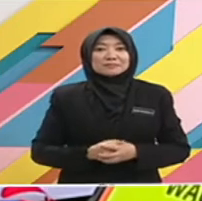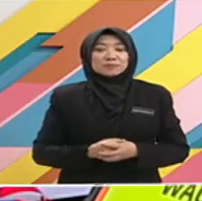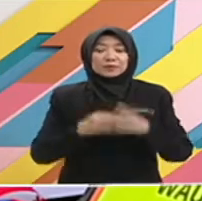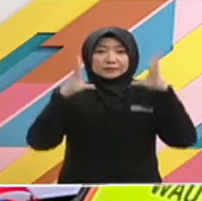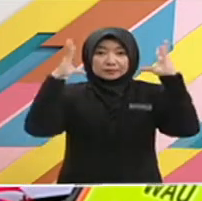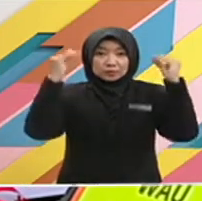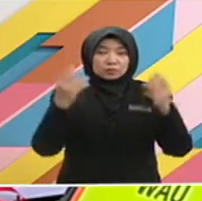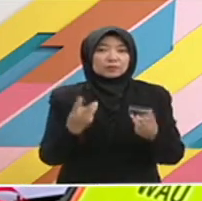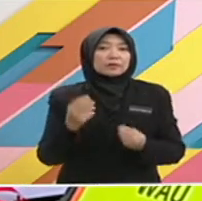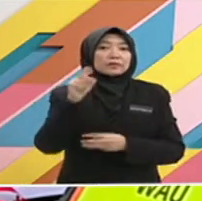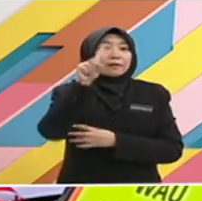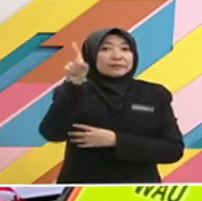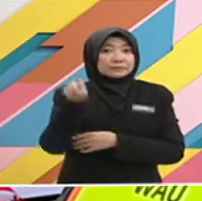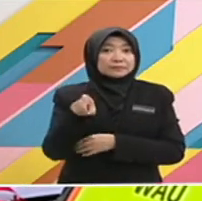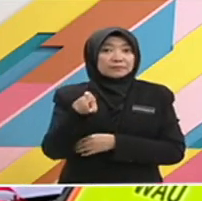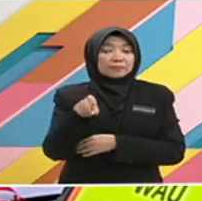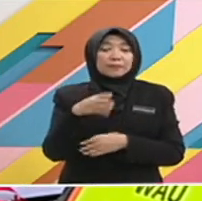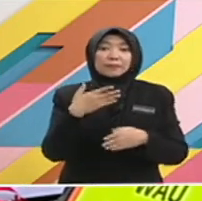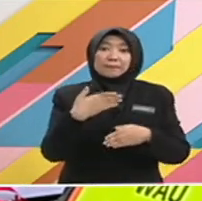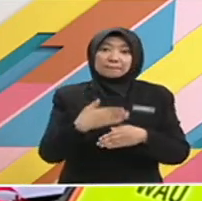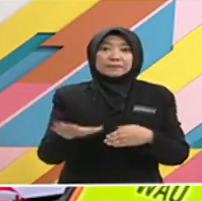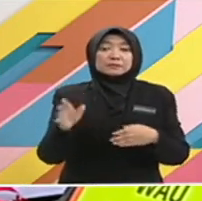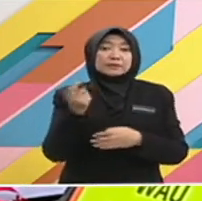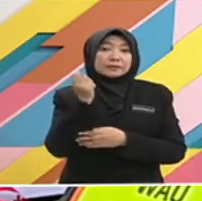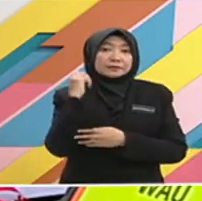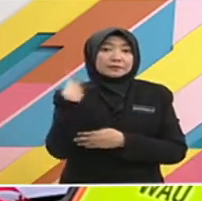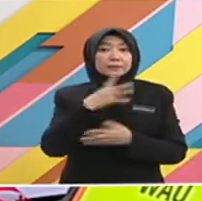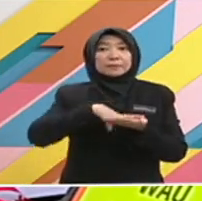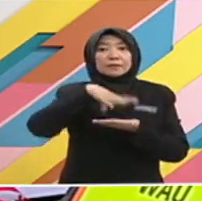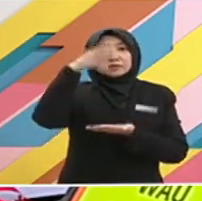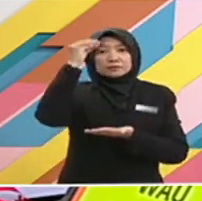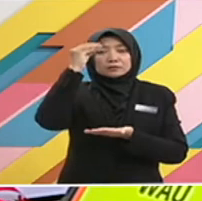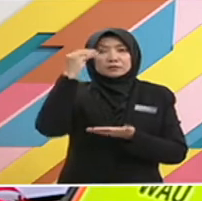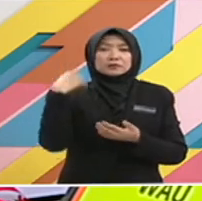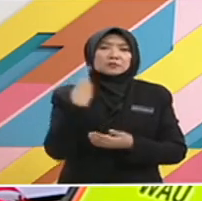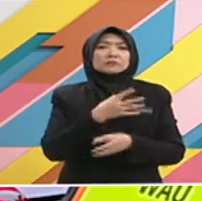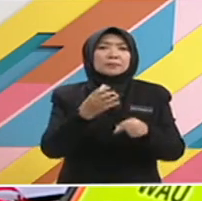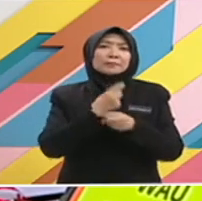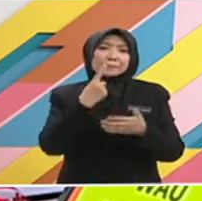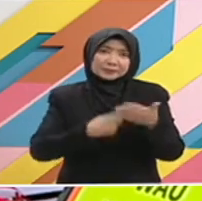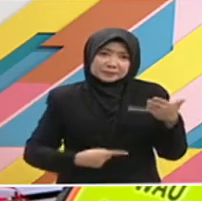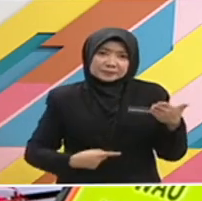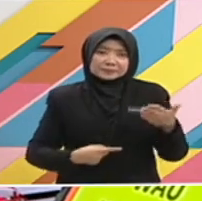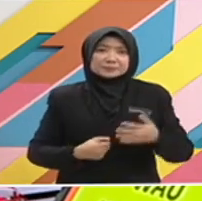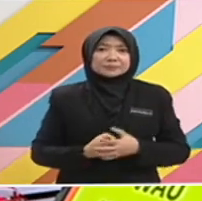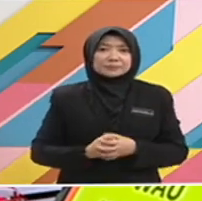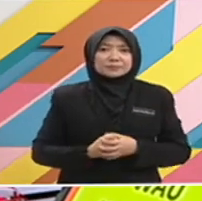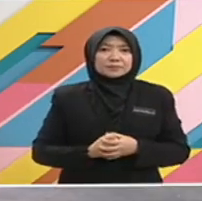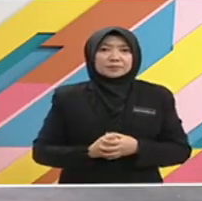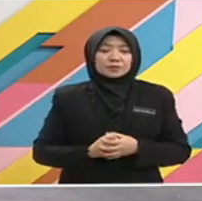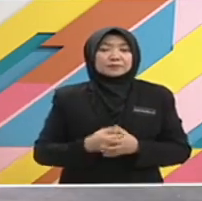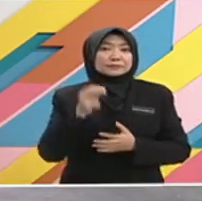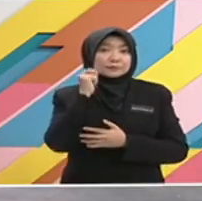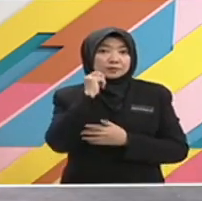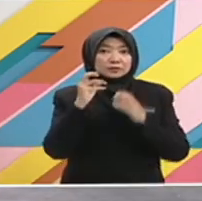Sebenarnya, selepas semua sesi yang kita belajar hari ini, apa yang telah Mira pelajari sebenarnya? Nisa pelajari sebenarnya? Okey, setakat ini saya faham